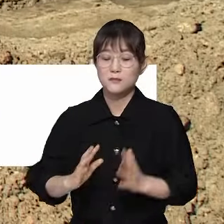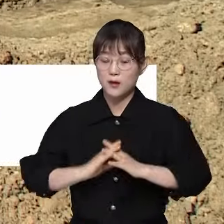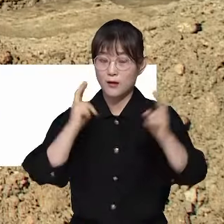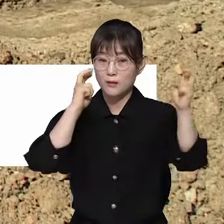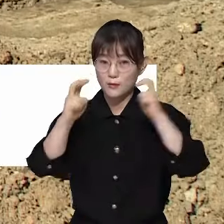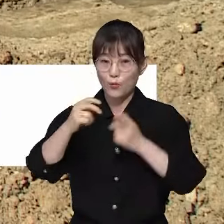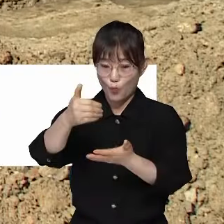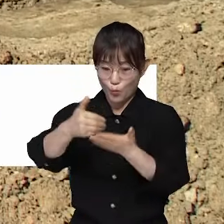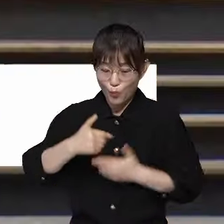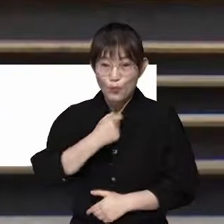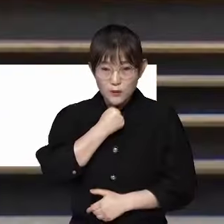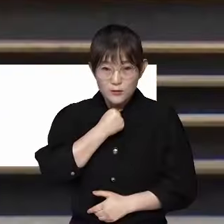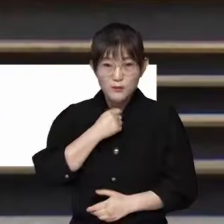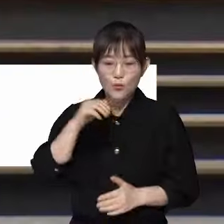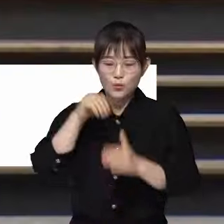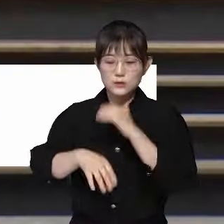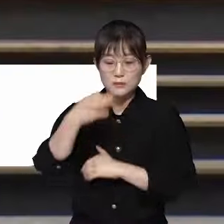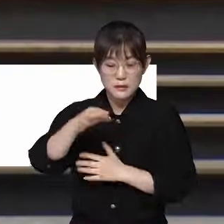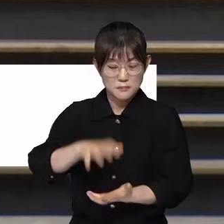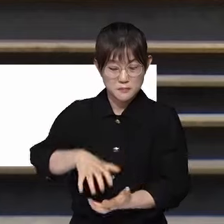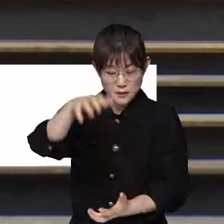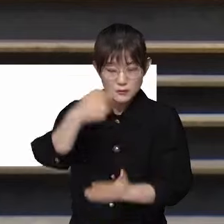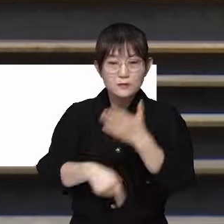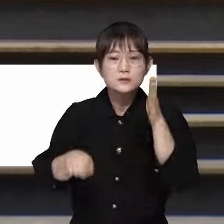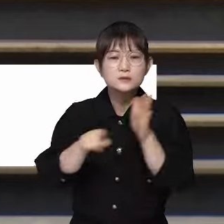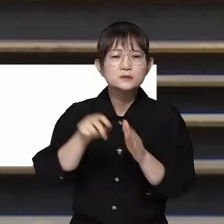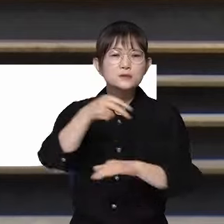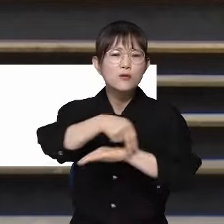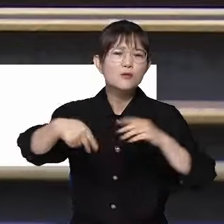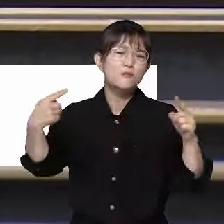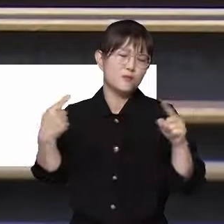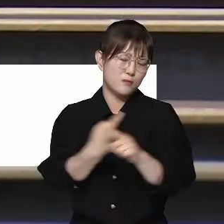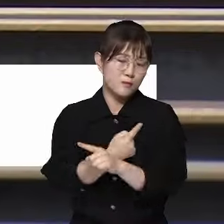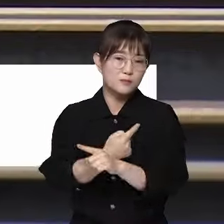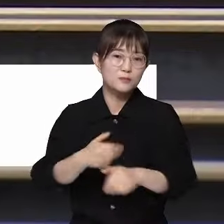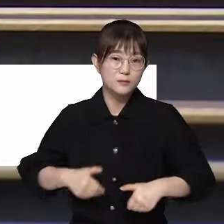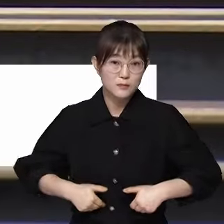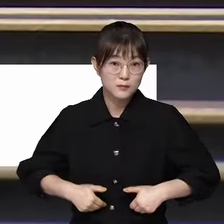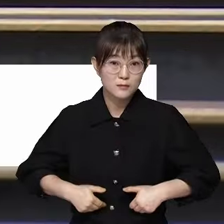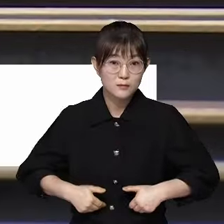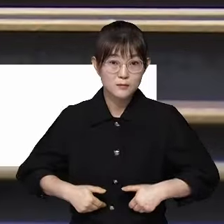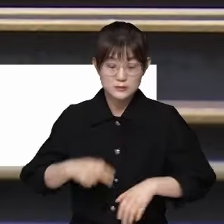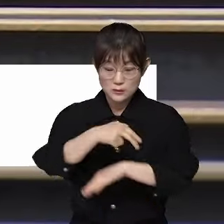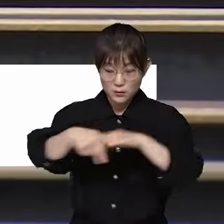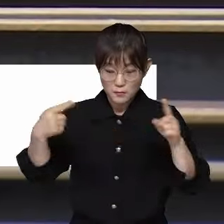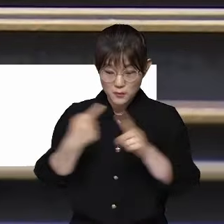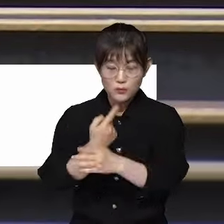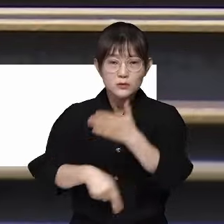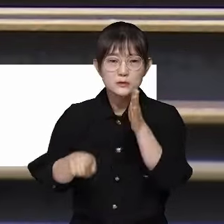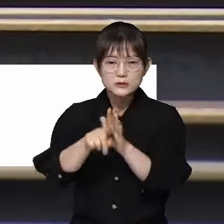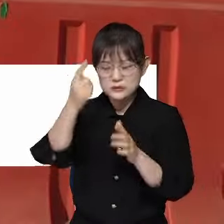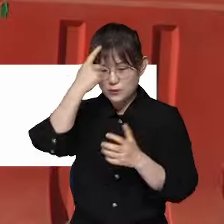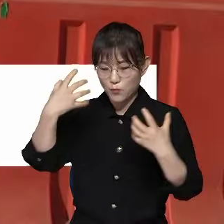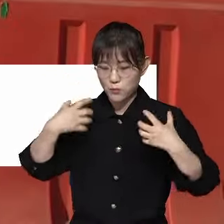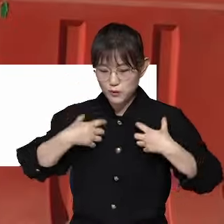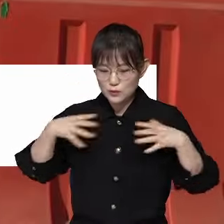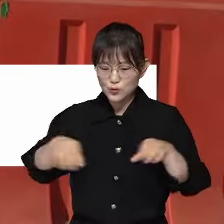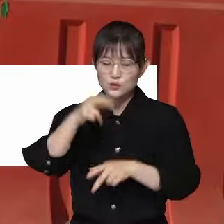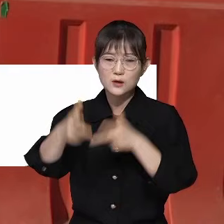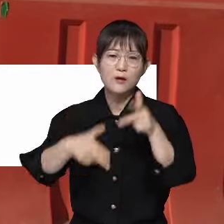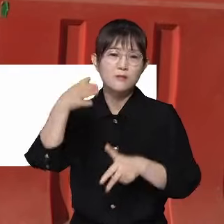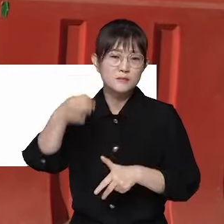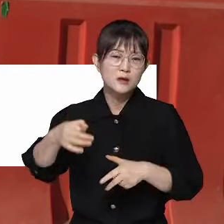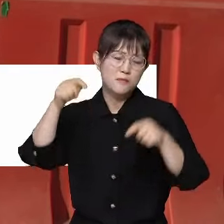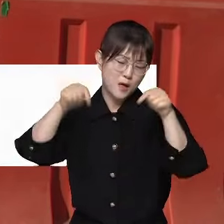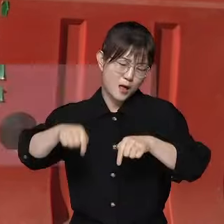수준으로 공사비를 증액하기 위해서는 설계 변경을 해야 하는데 이 경우 정부와 총사업비에 대한 협의를 다시 해야 하는